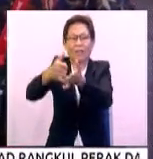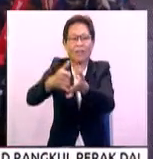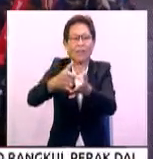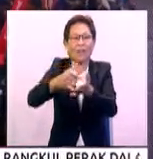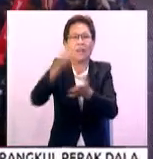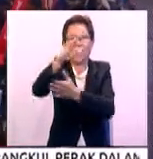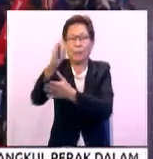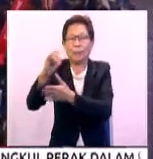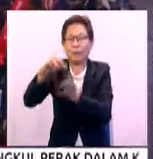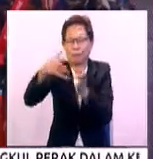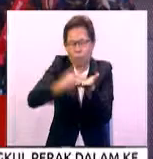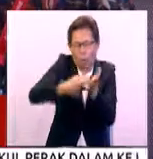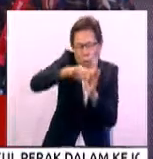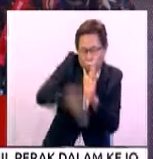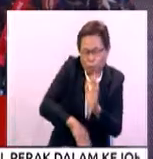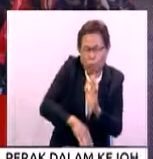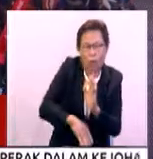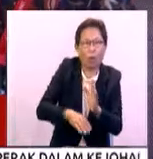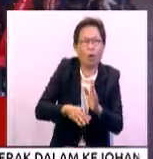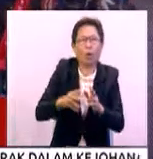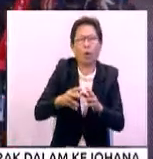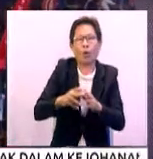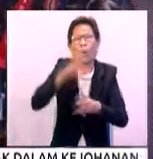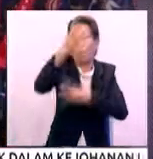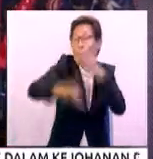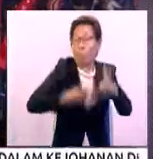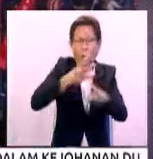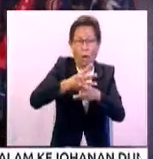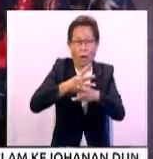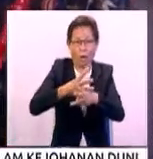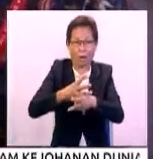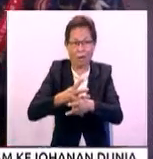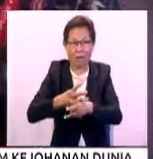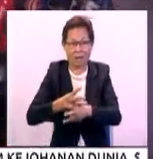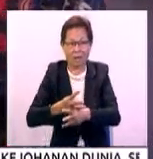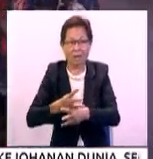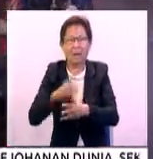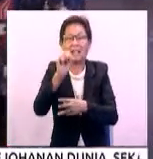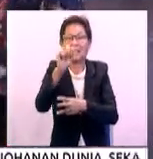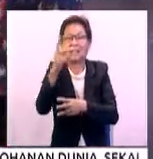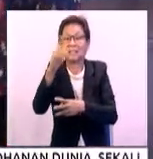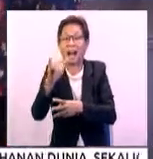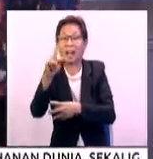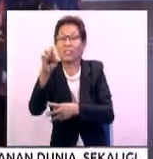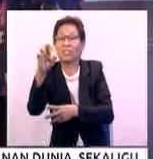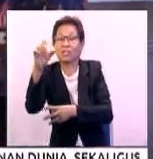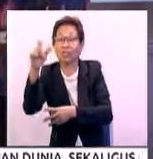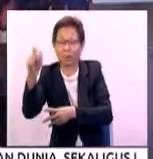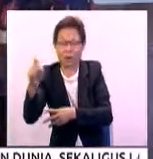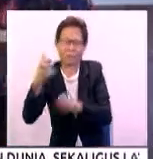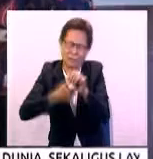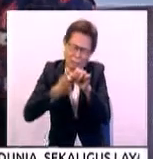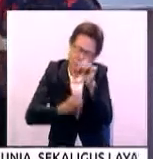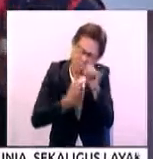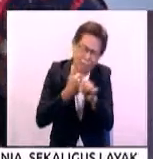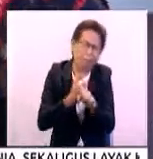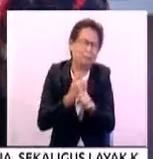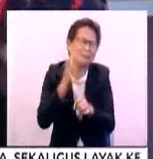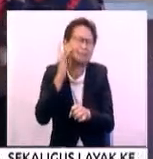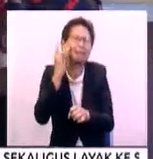tambang rendah terbaik dunia Skytrax. Jangka ke tak jangka? Nak cakap, tiap-tiap tahun kita tak